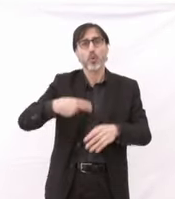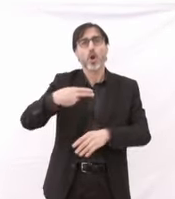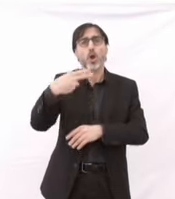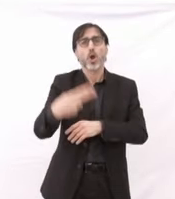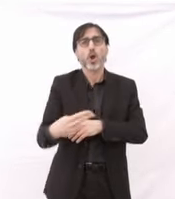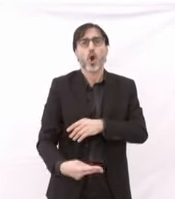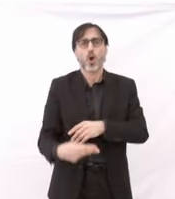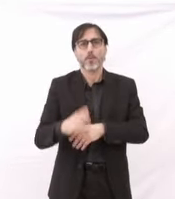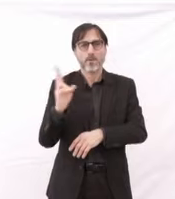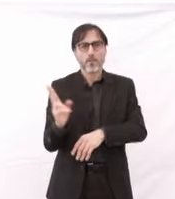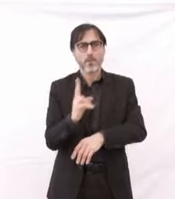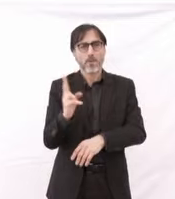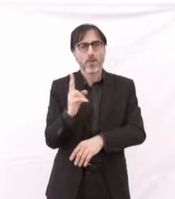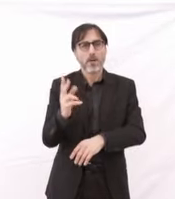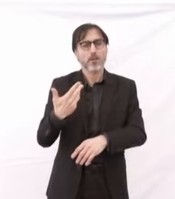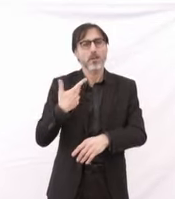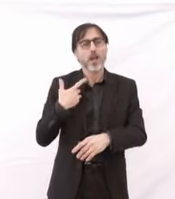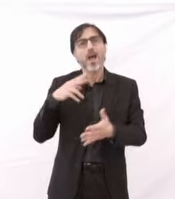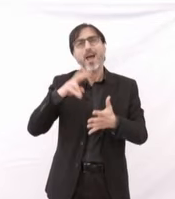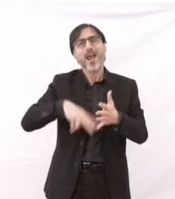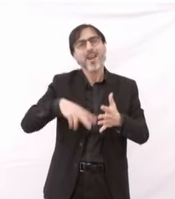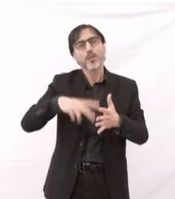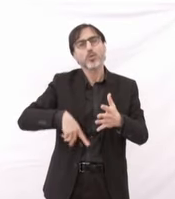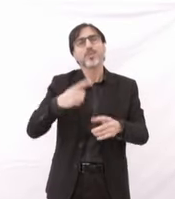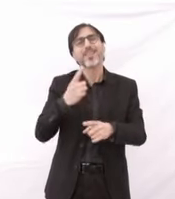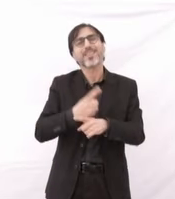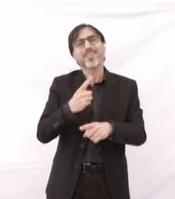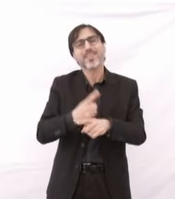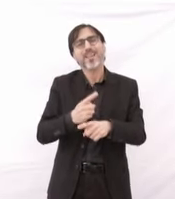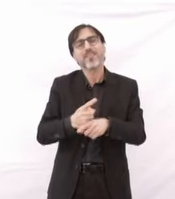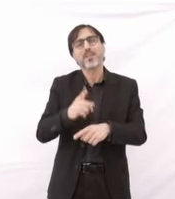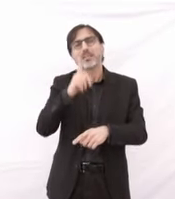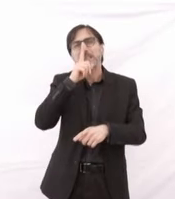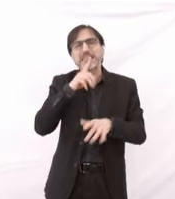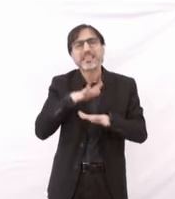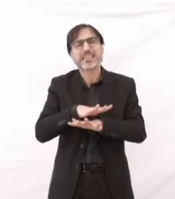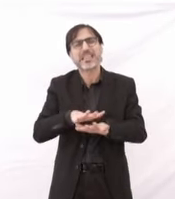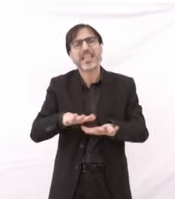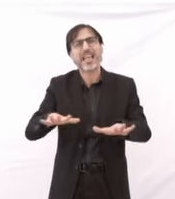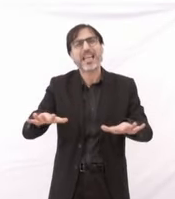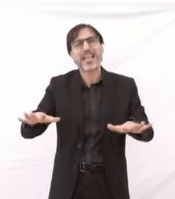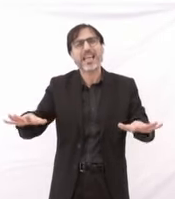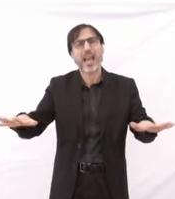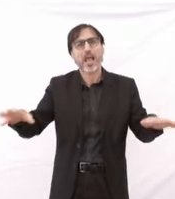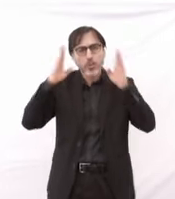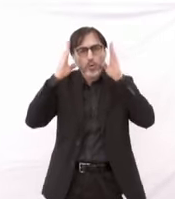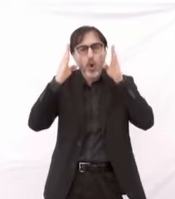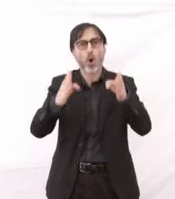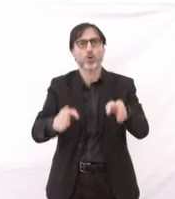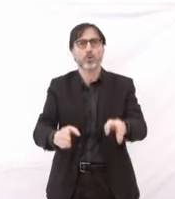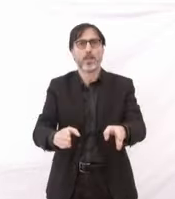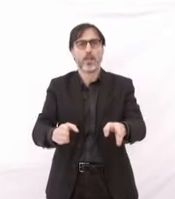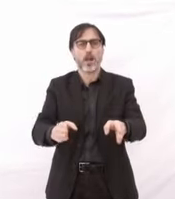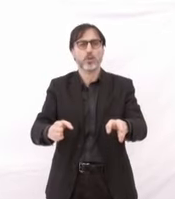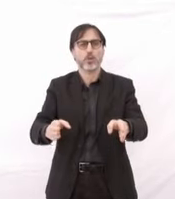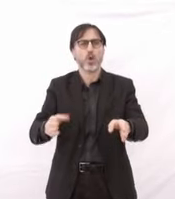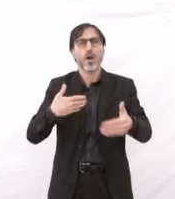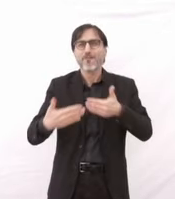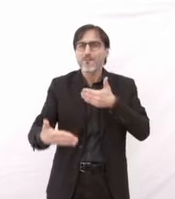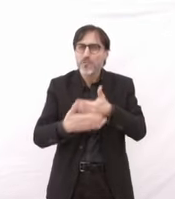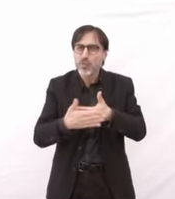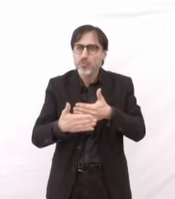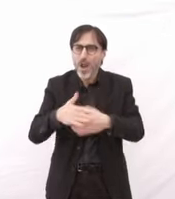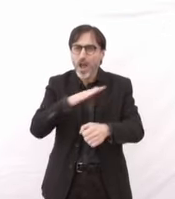ed è bene che questa lettura sia accompagnata da un silenzio ricco di concentrazione, ricco di